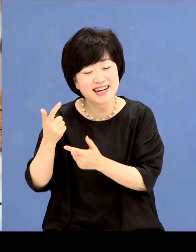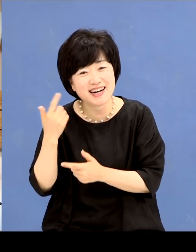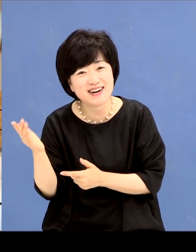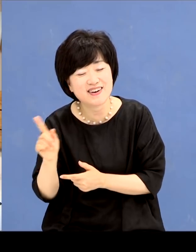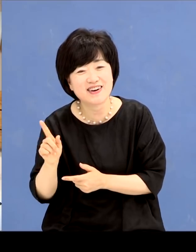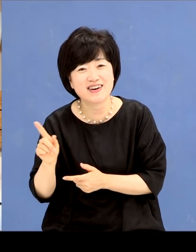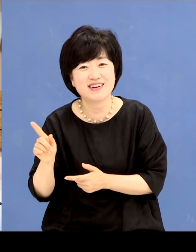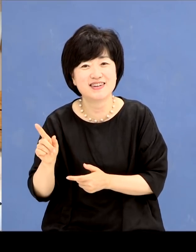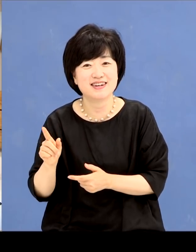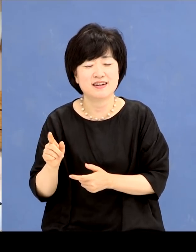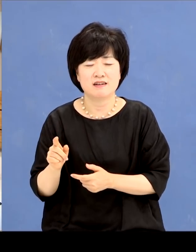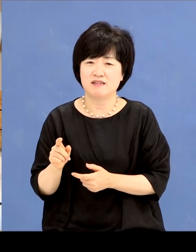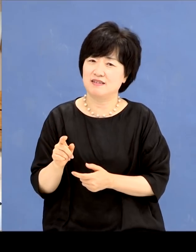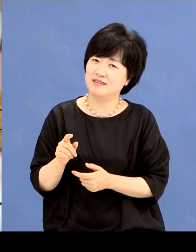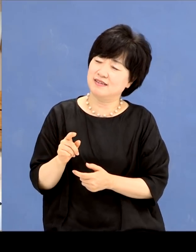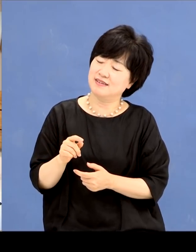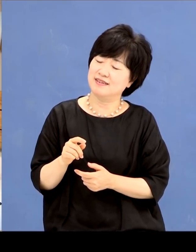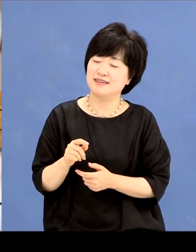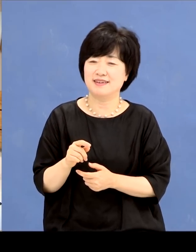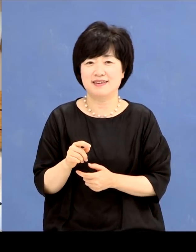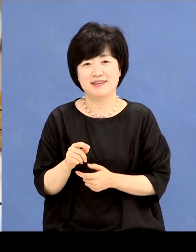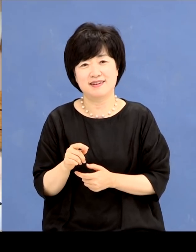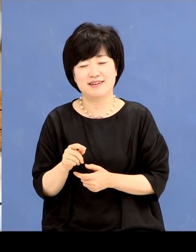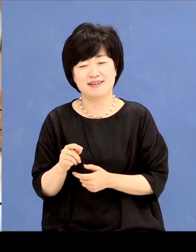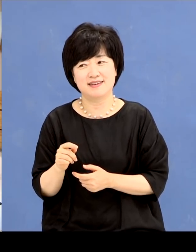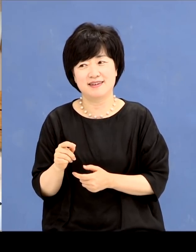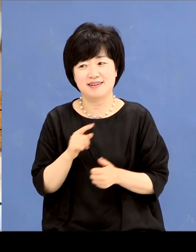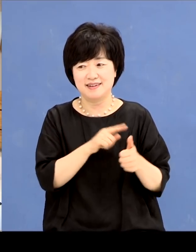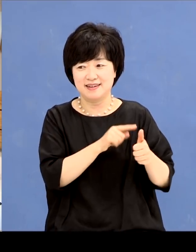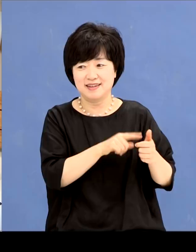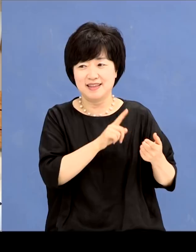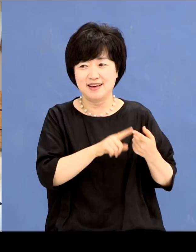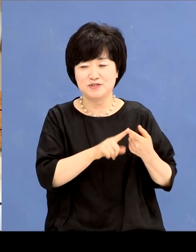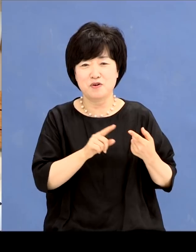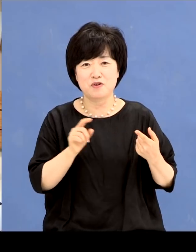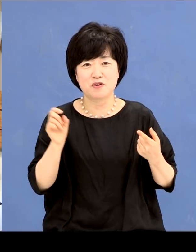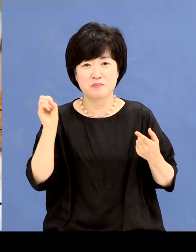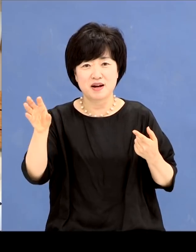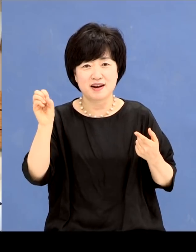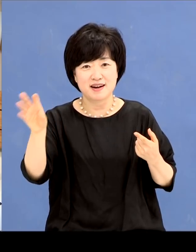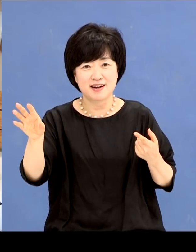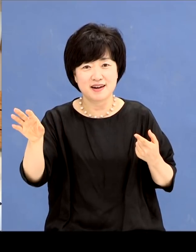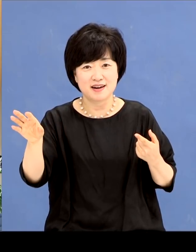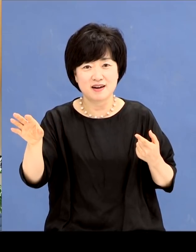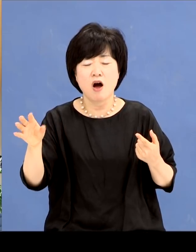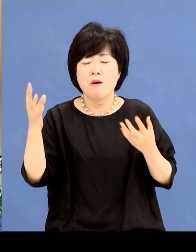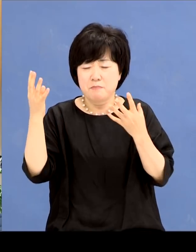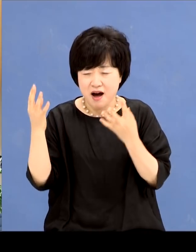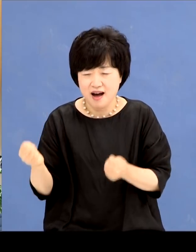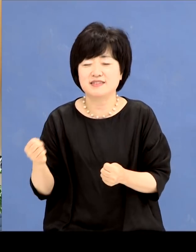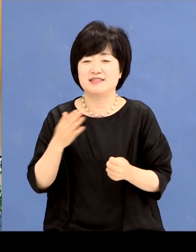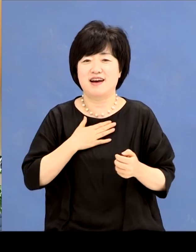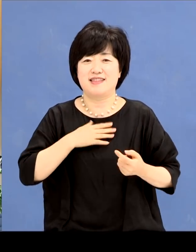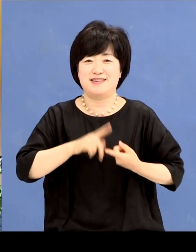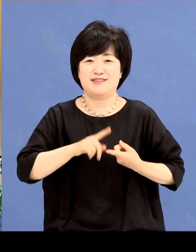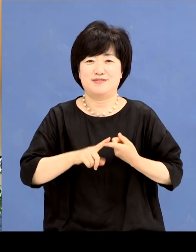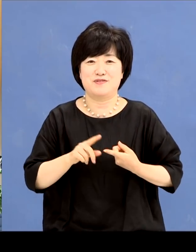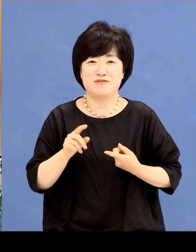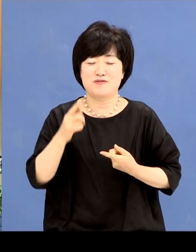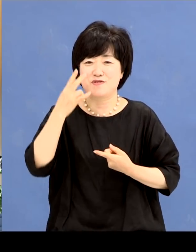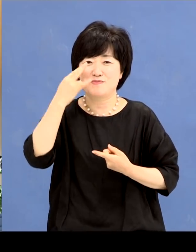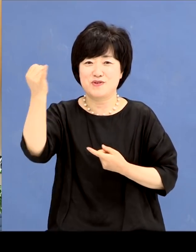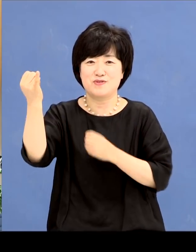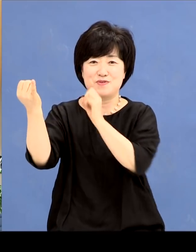했을까요? 하셨을 것 성민 씨에 같아요. 대해서 네. 알면 아, 좀 그러니까 그 전에 좀 얘기를 했었나 알았었나 그게 궁금해요. 음. 저에 대해서 많이 얘기를 했더라고요.